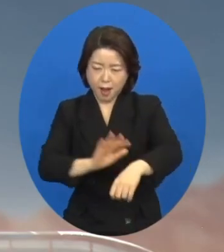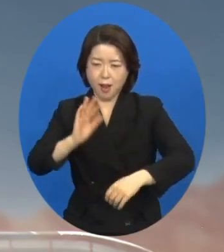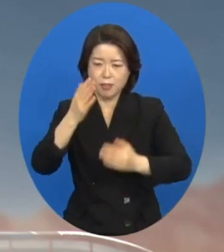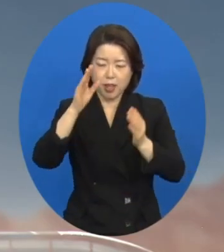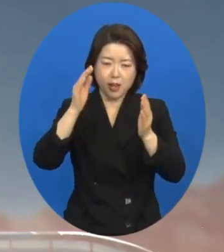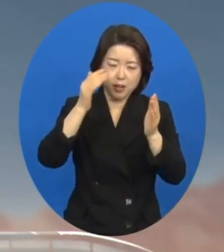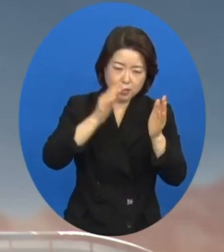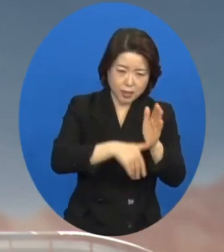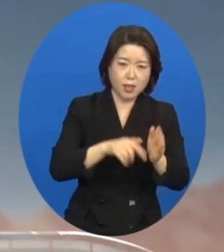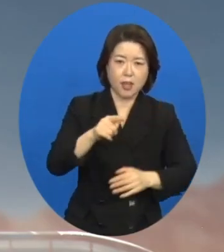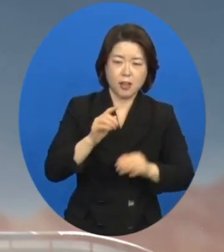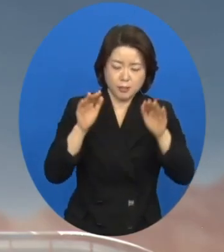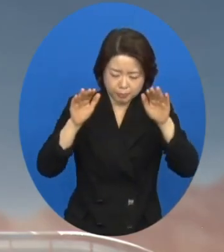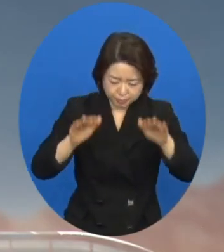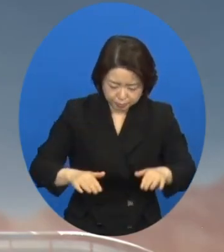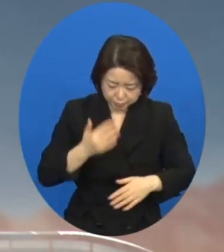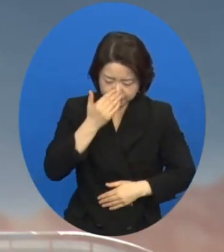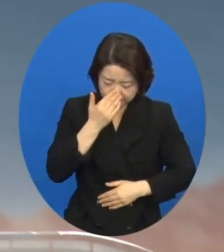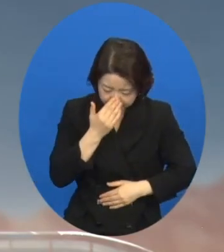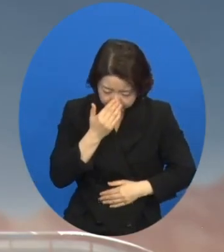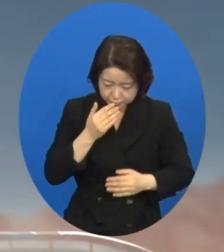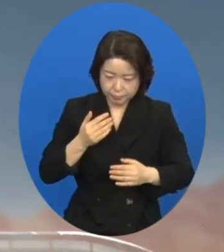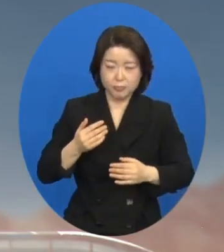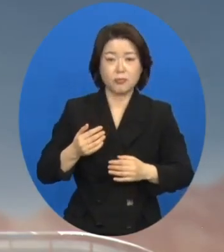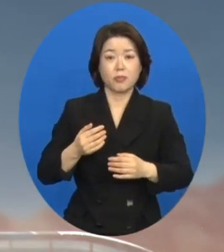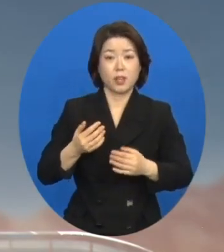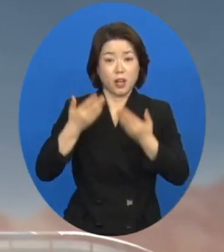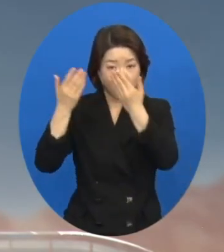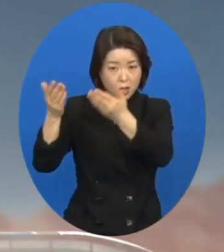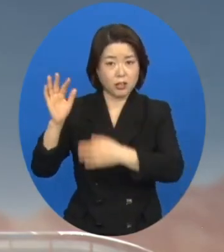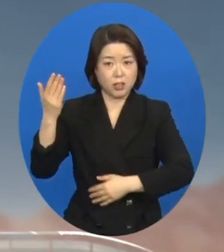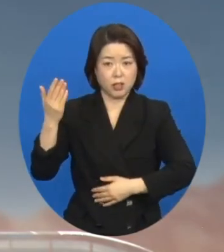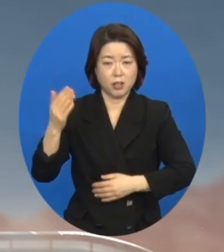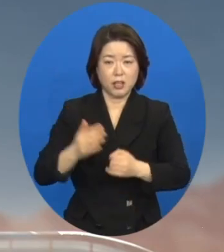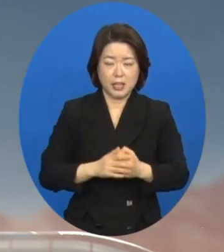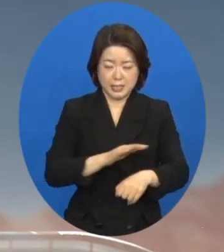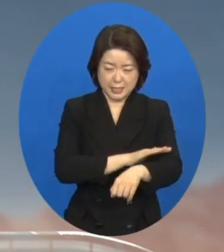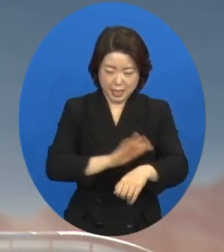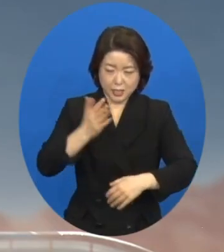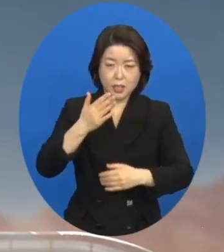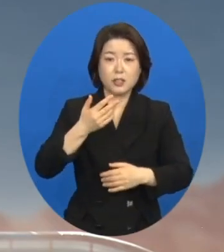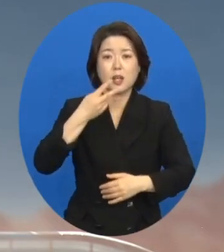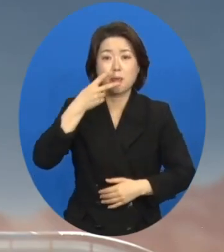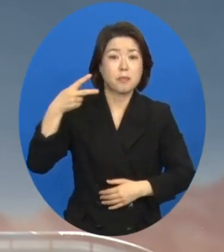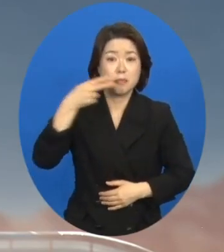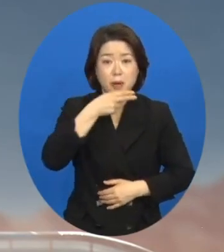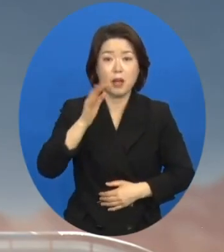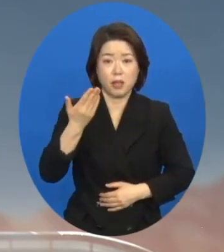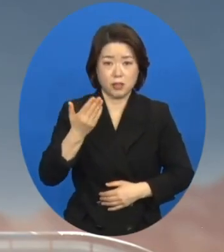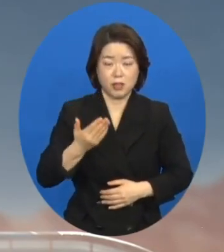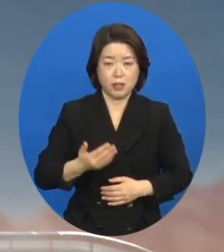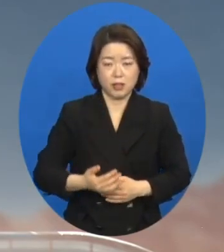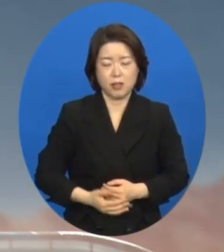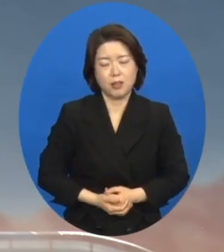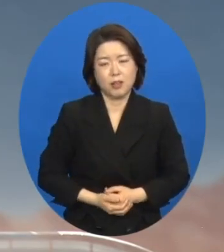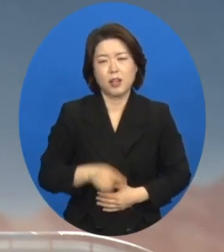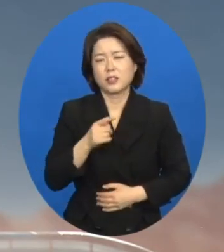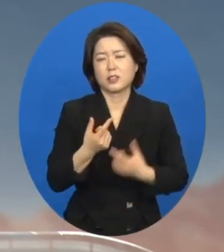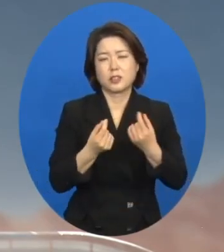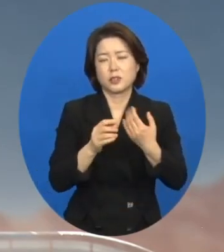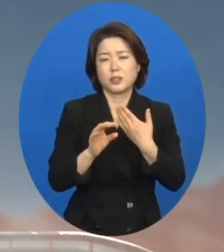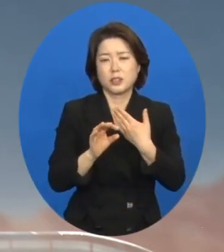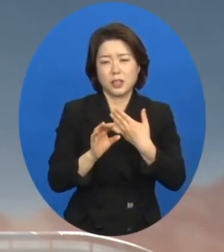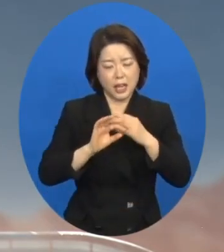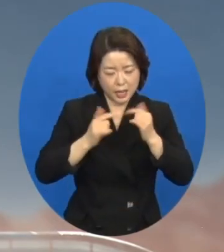기도해야 합니다. 잘 될수록 깨어 있어야 돼요. 잘 될수록 금식해야 됩니다. 그렇지 않으면 여러분,